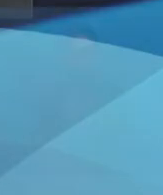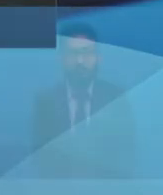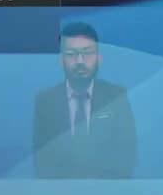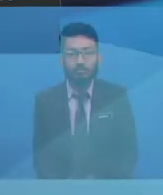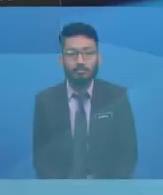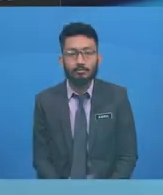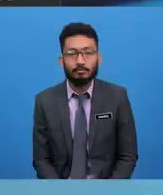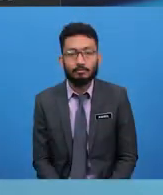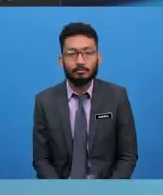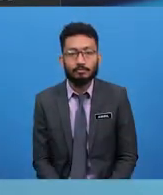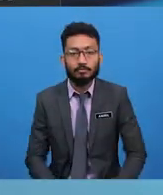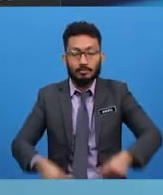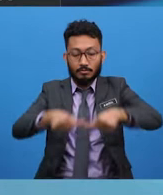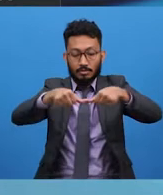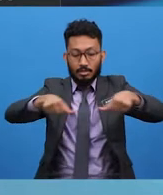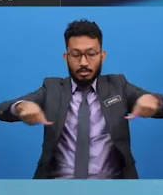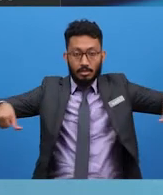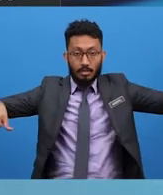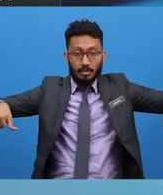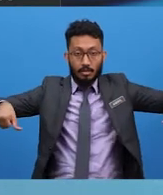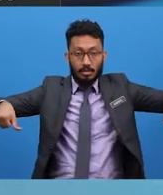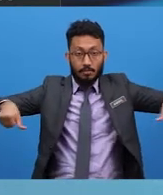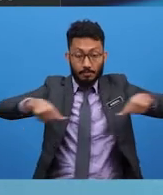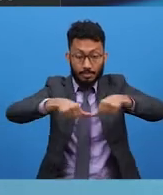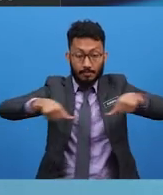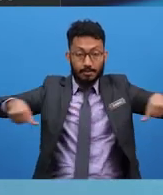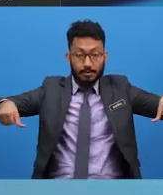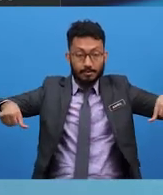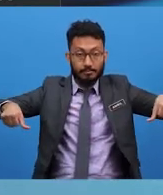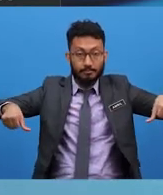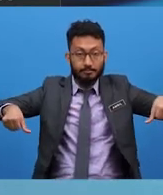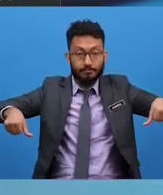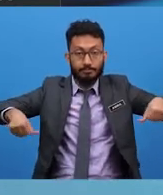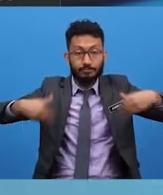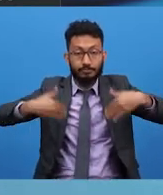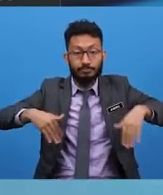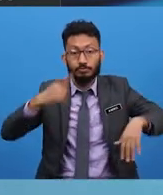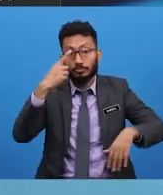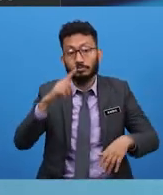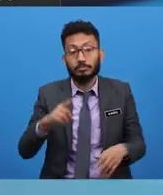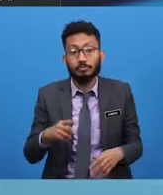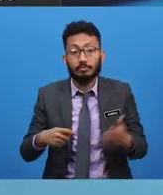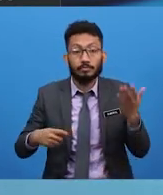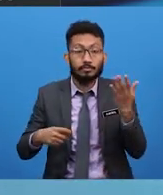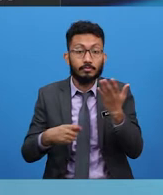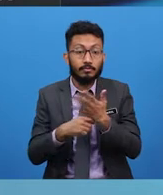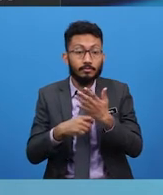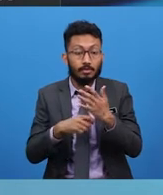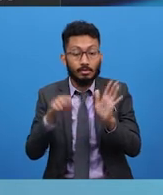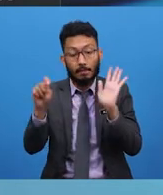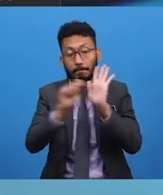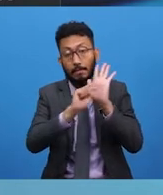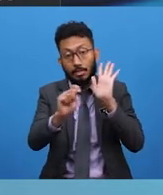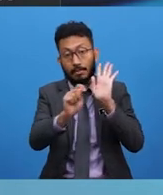Pita pelekat digunakan untuk meregangkan kain dan juga digunakan untuk menampal jika ada sebarang kebocoran